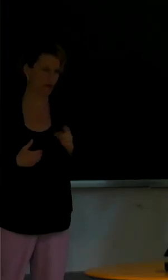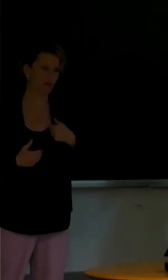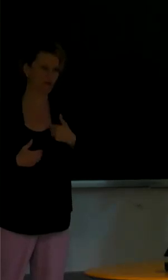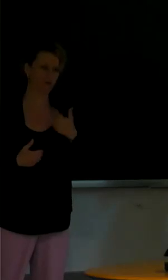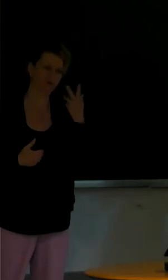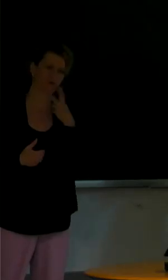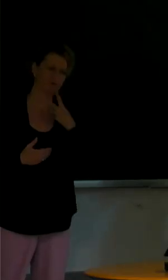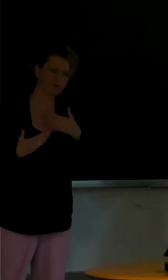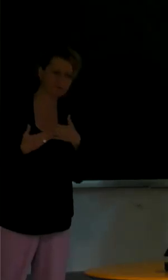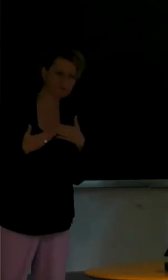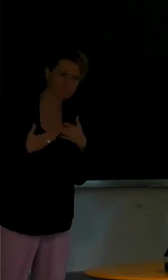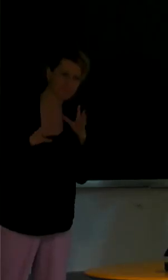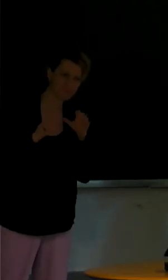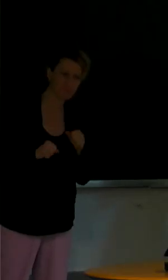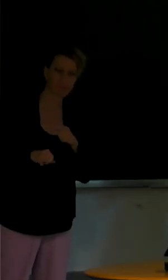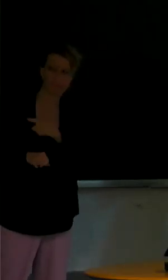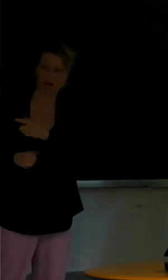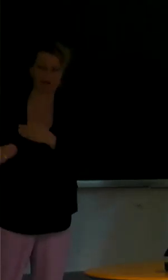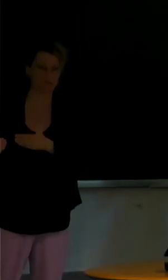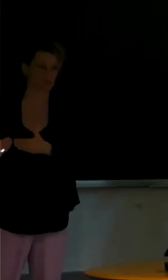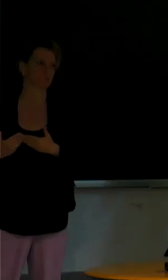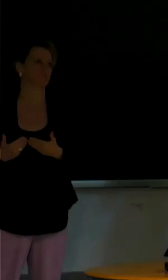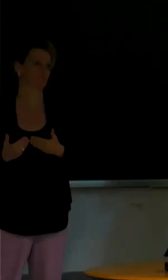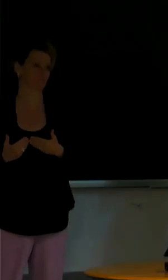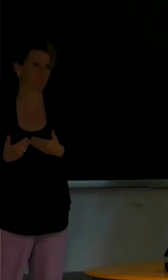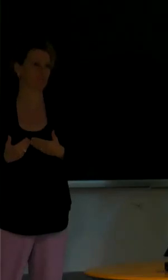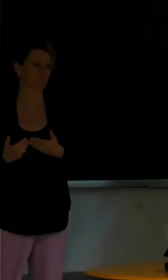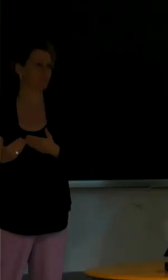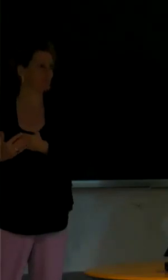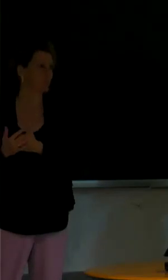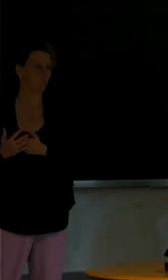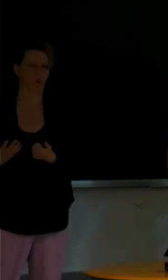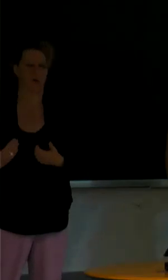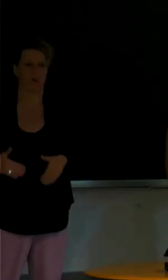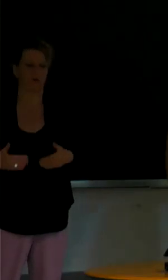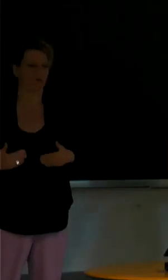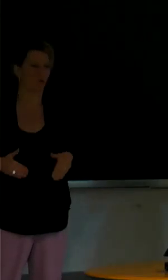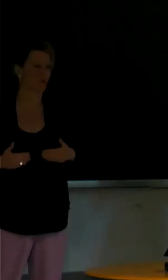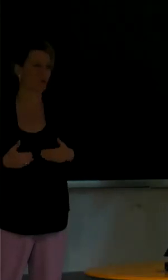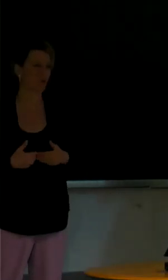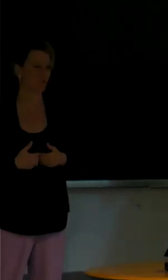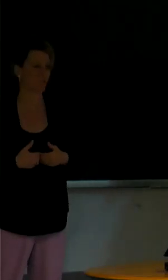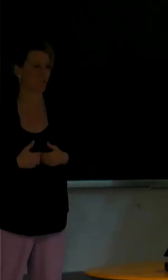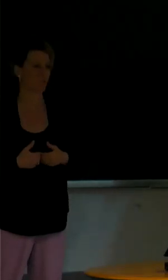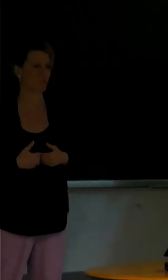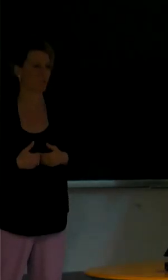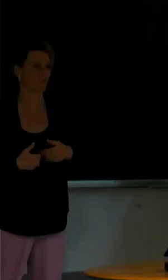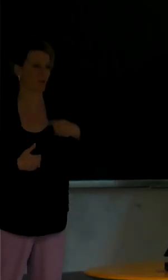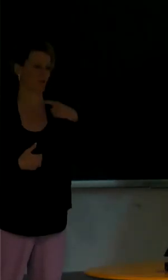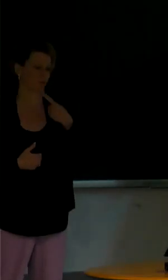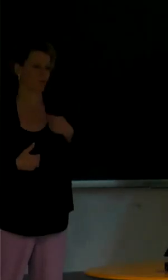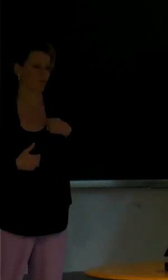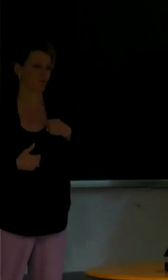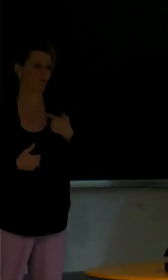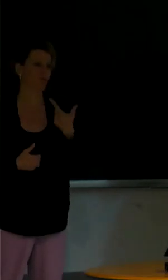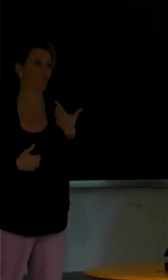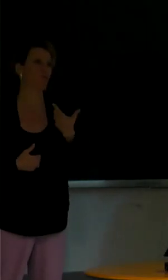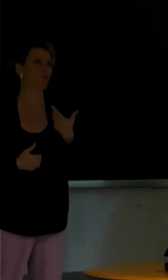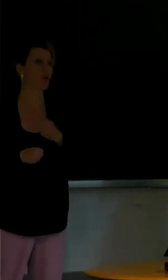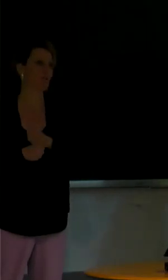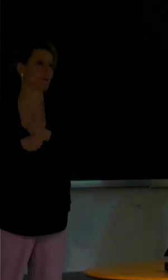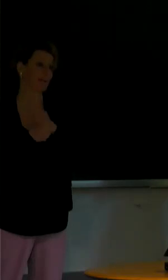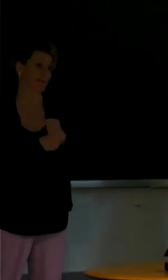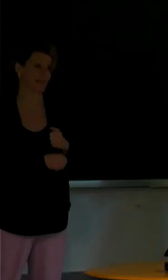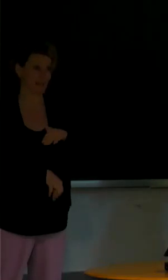loro oggettivamente hanno fatto del loro per permettere a me di essere adesso in questa posizione. Poi vi dico, sono anche rappresentante degli